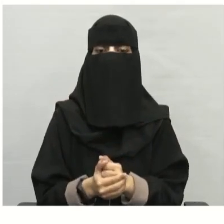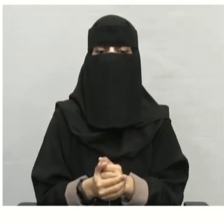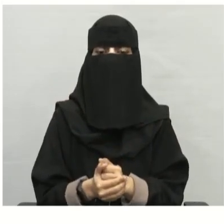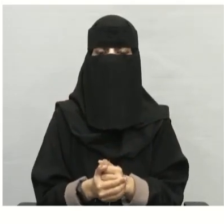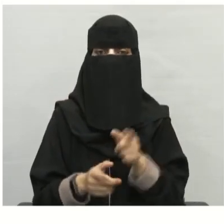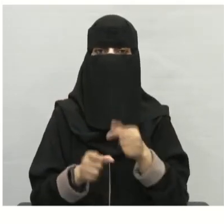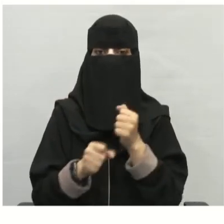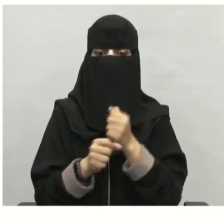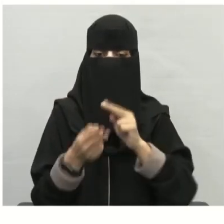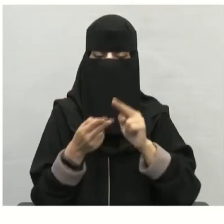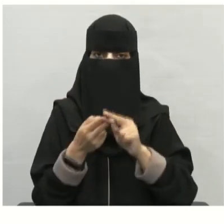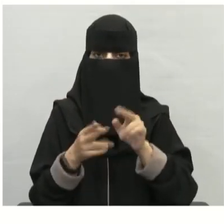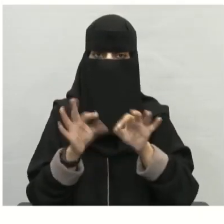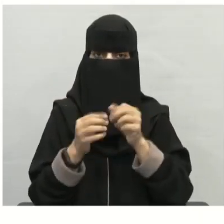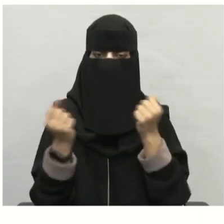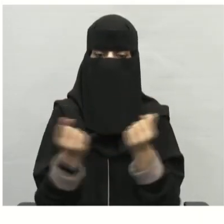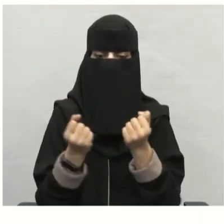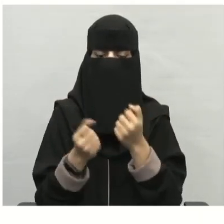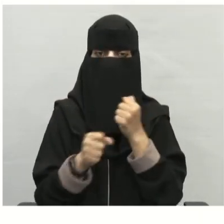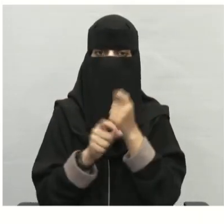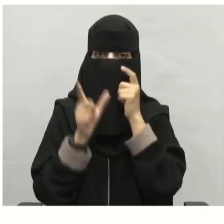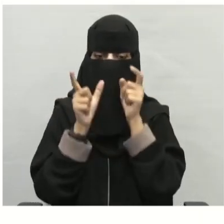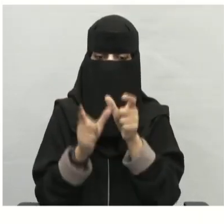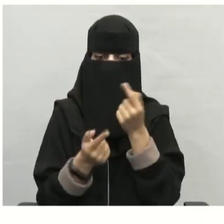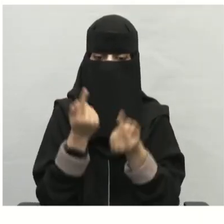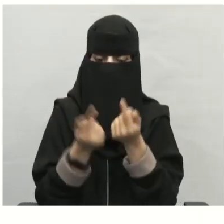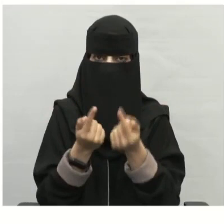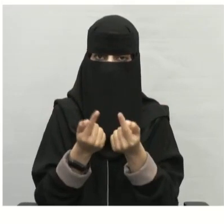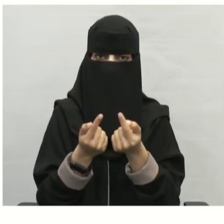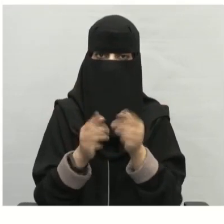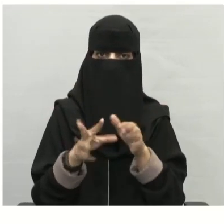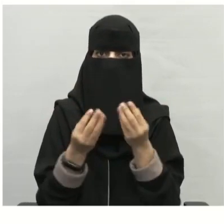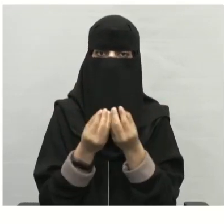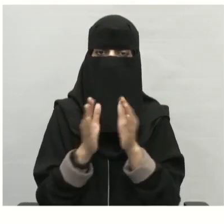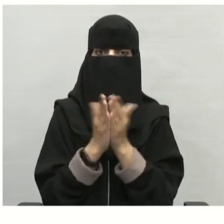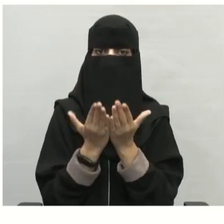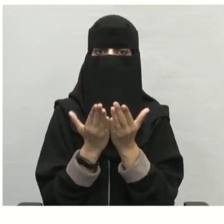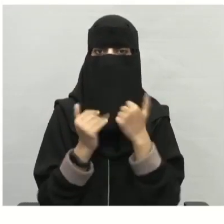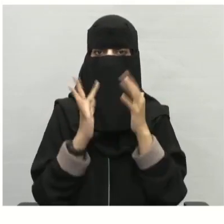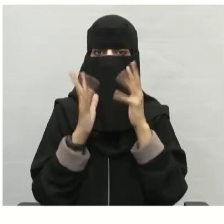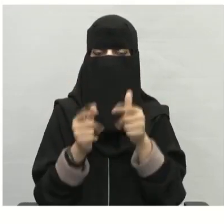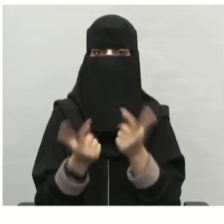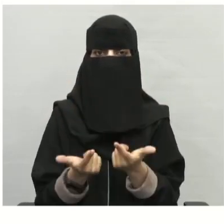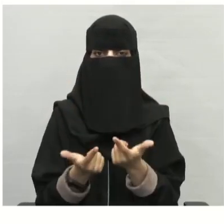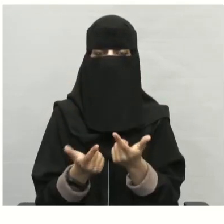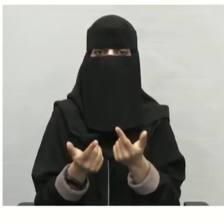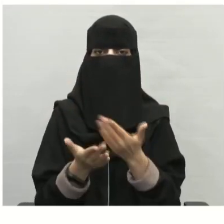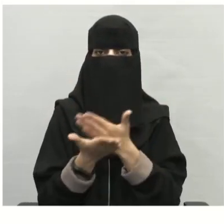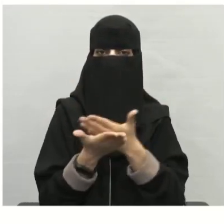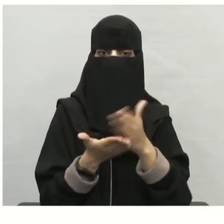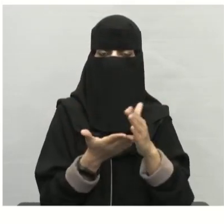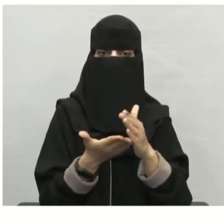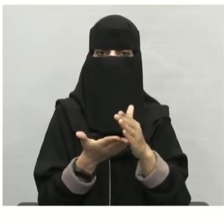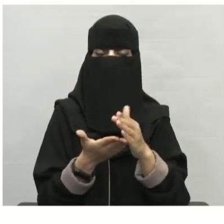قمنا بحل بعض الانشطه كيف نعتني بالمزروعات غير الموجوده في كتابنا ذكرنا التخلص من